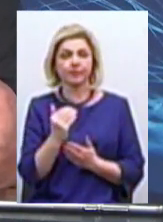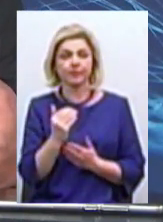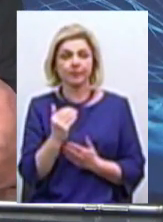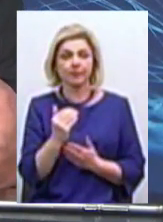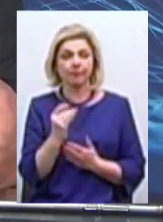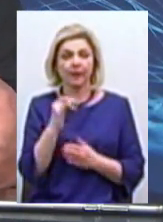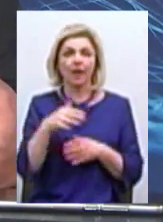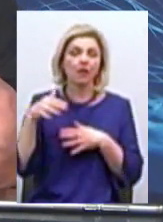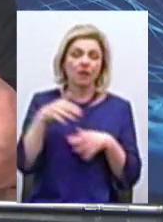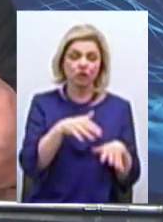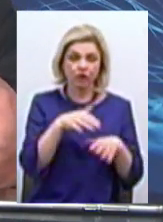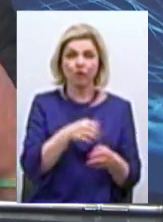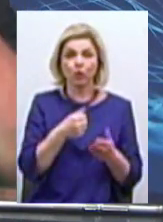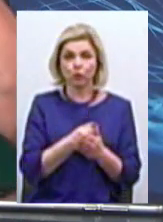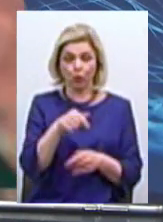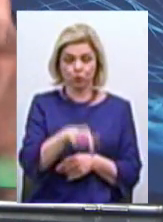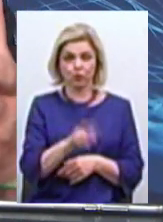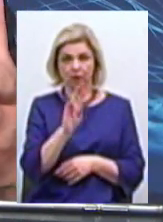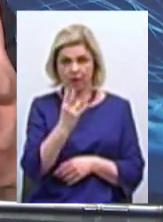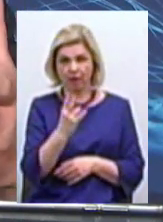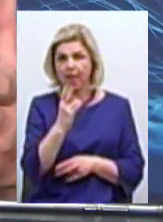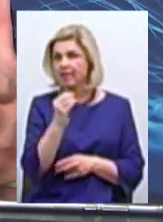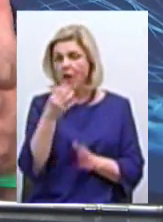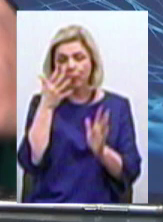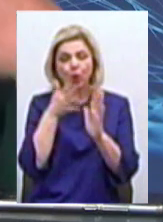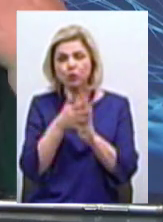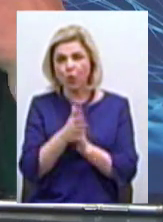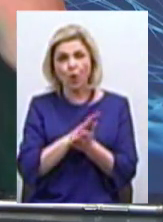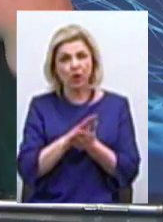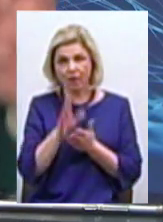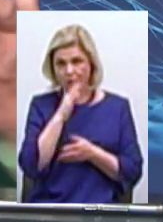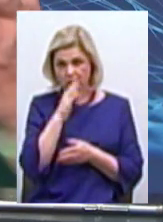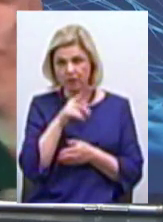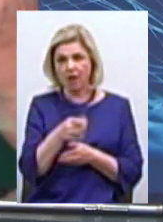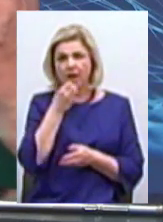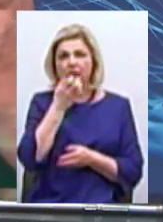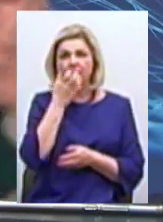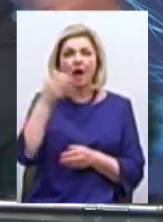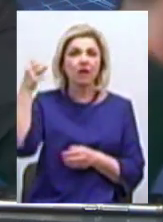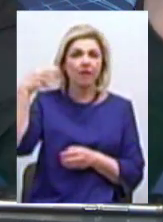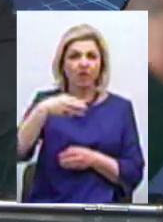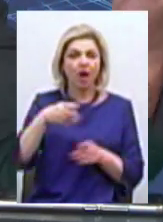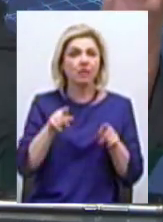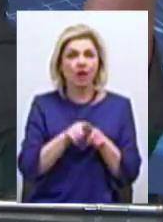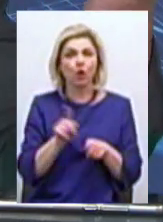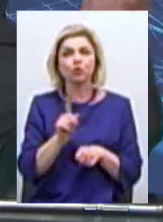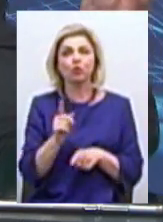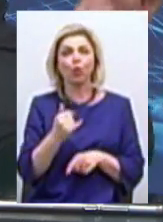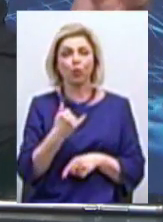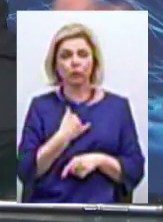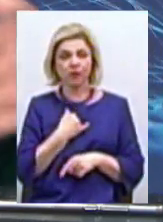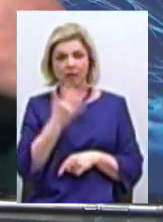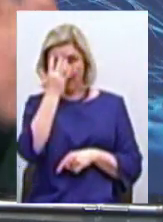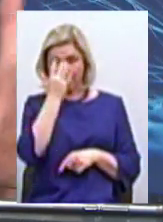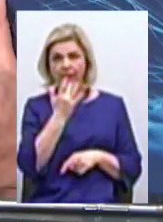аж сюди до міста Миколаєва, коли вона не прозора ця вода, вона нагрівається до такого ступеню, що у нас тут